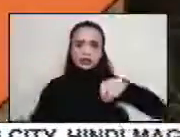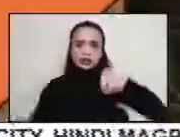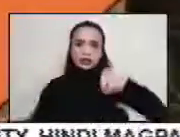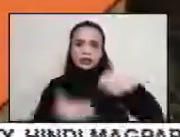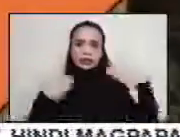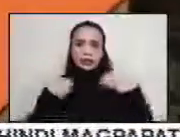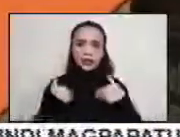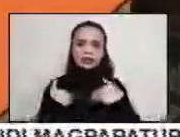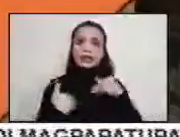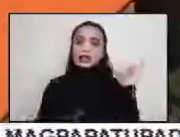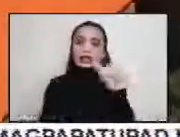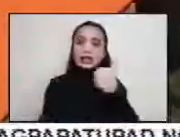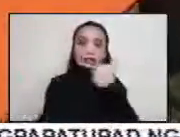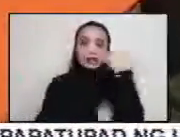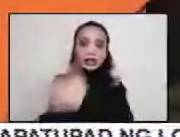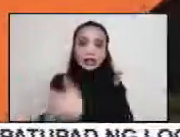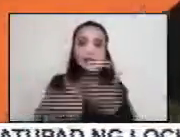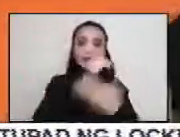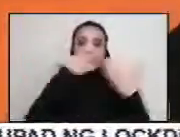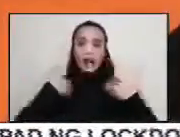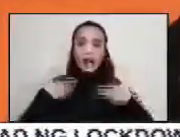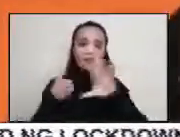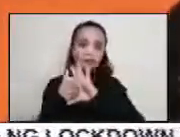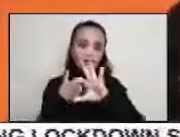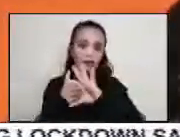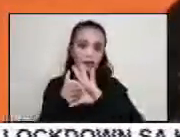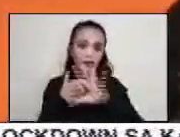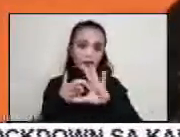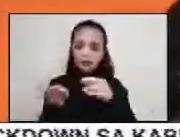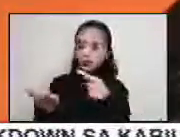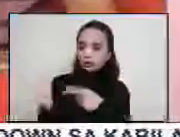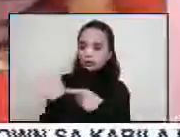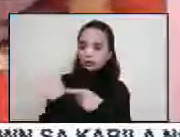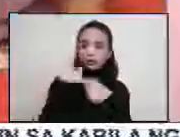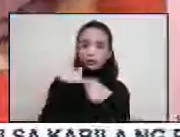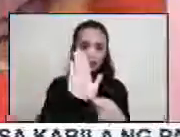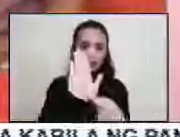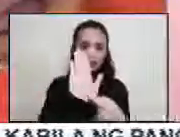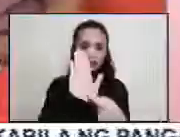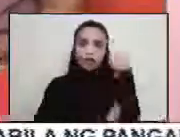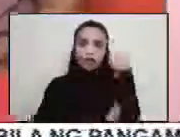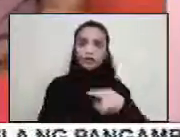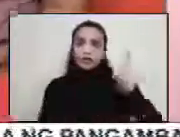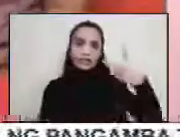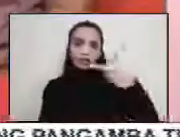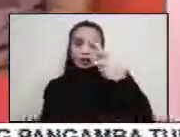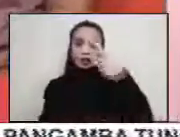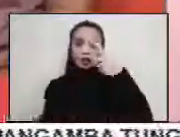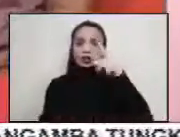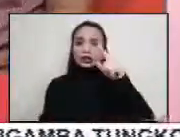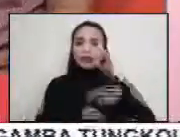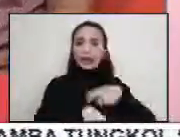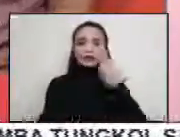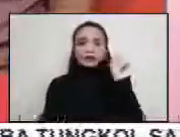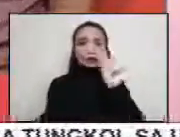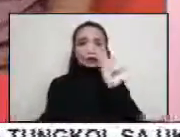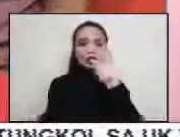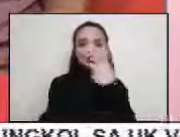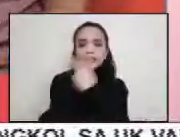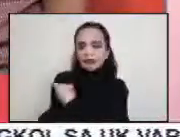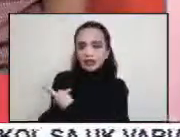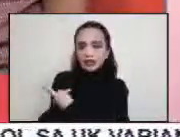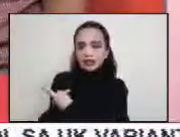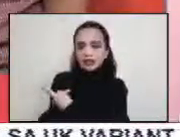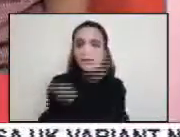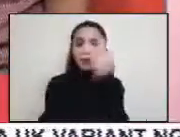Manila, Standard PH races to stop new strain. So, nakumpirma nga po ang UK strain po last January 7 mula po sa isang